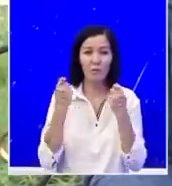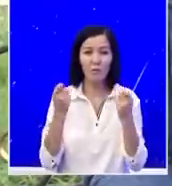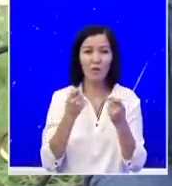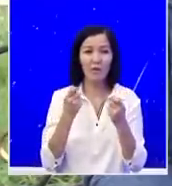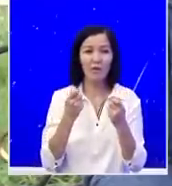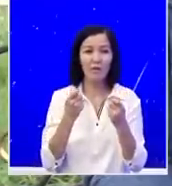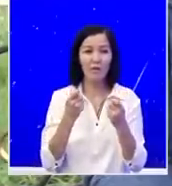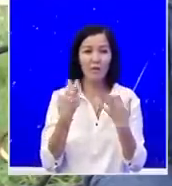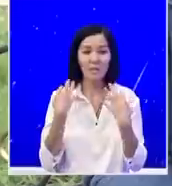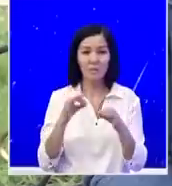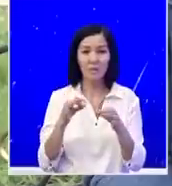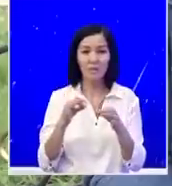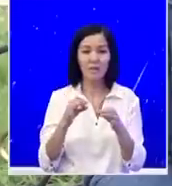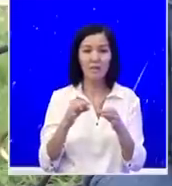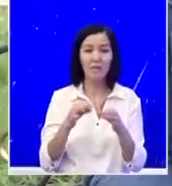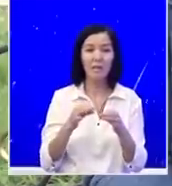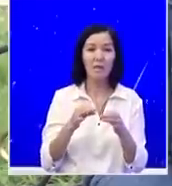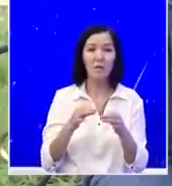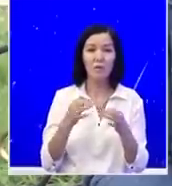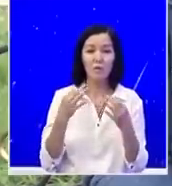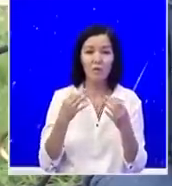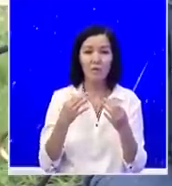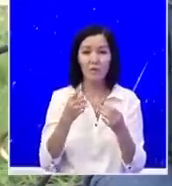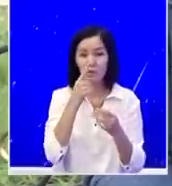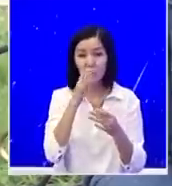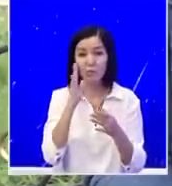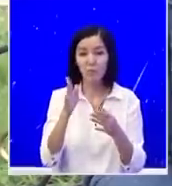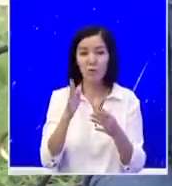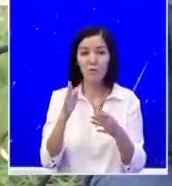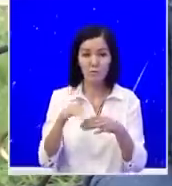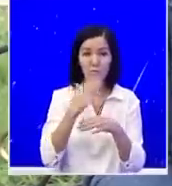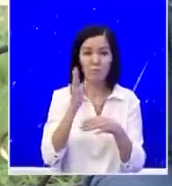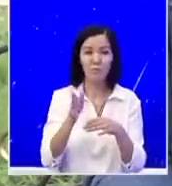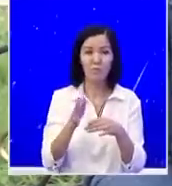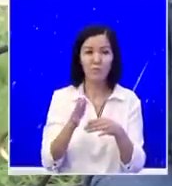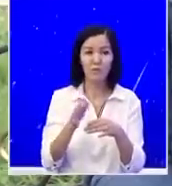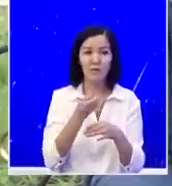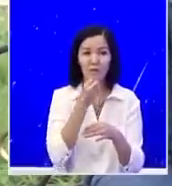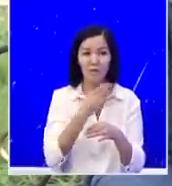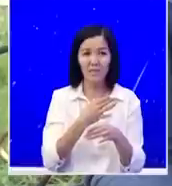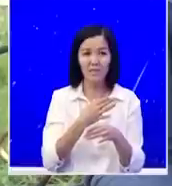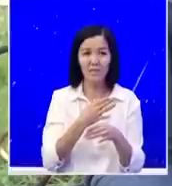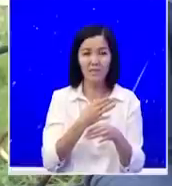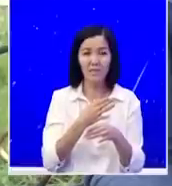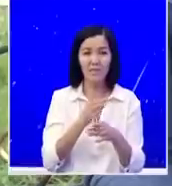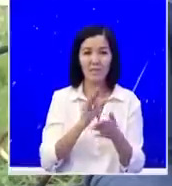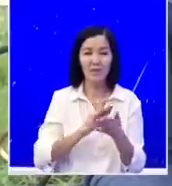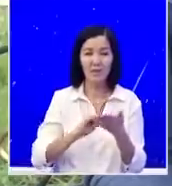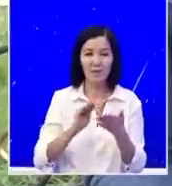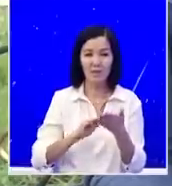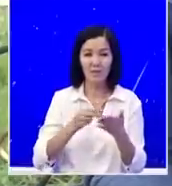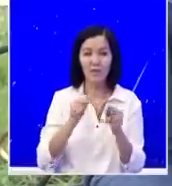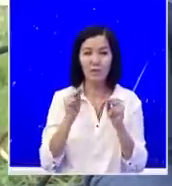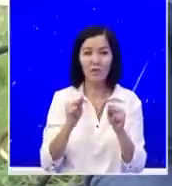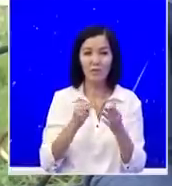сені жіберемін деді. Егер осы тойдан бір нәтиже шығармасаң, мен саған қандай шара қолданам өзім білем деді. Жақсы дедім бе? Сол қолхатын шынымен